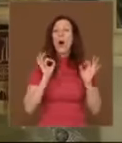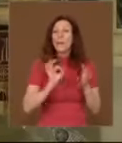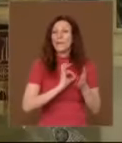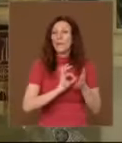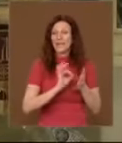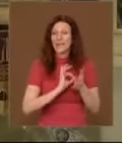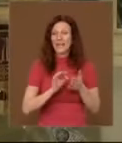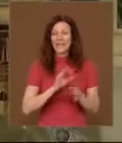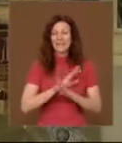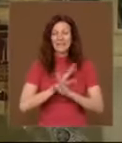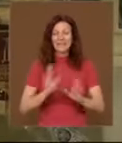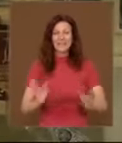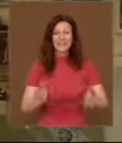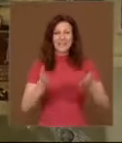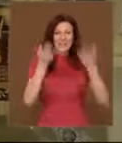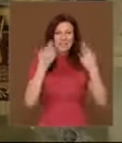възкресни песнопения.